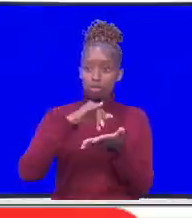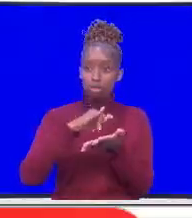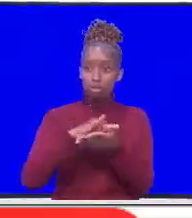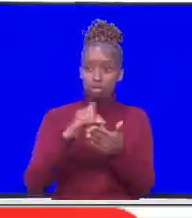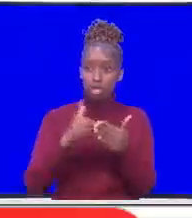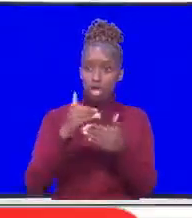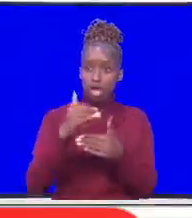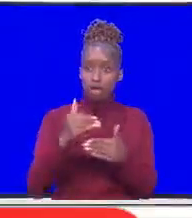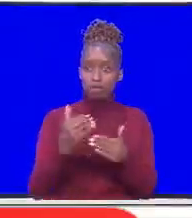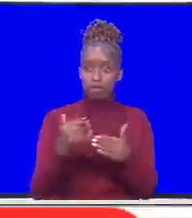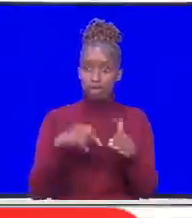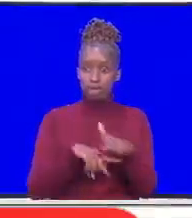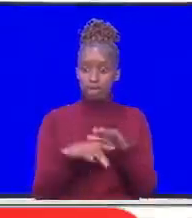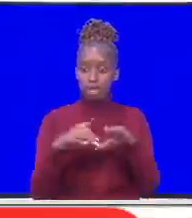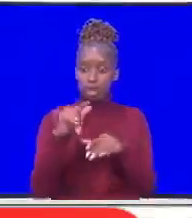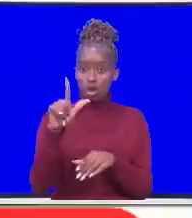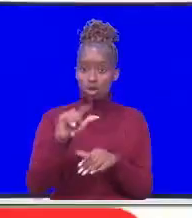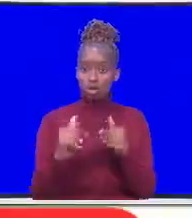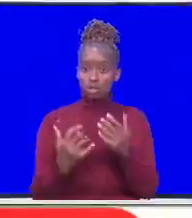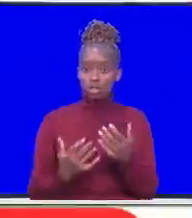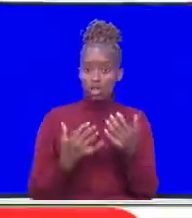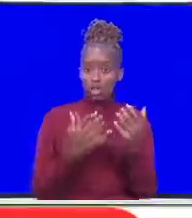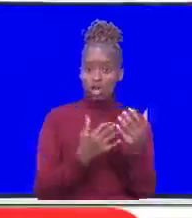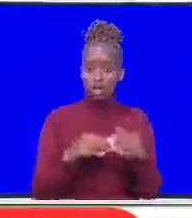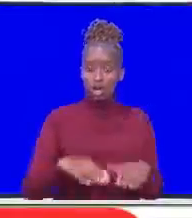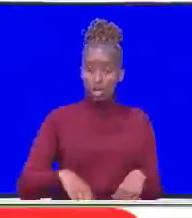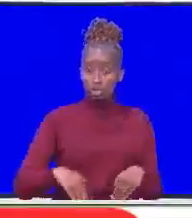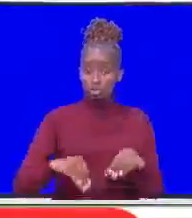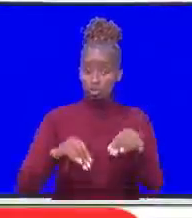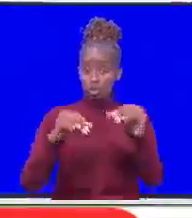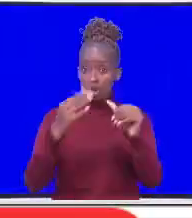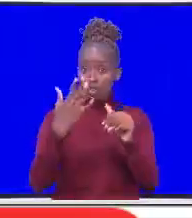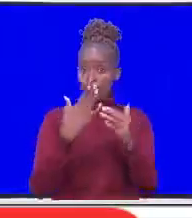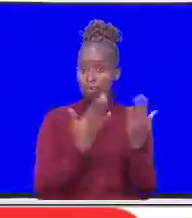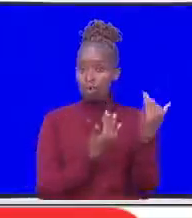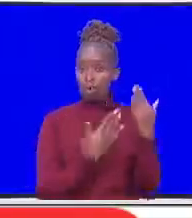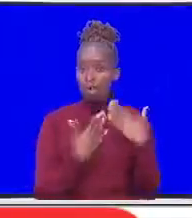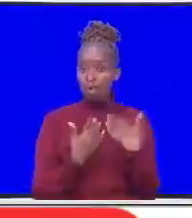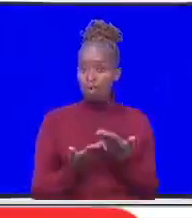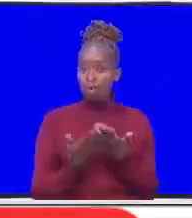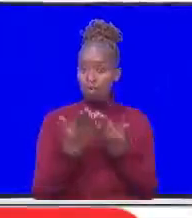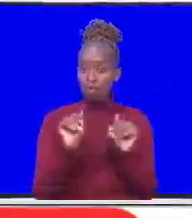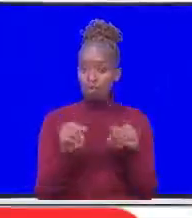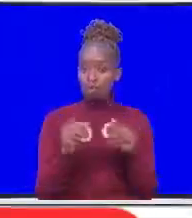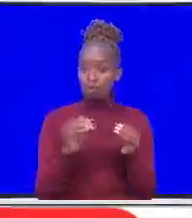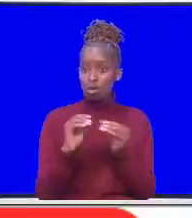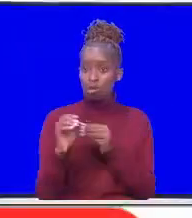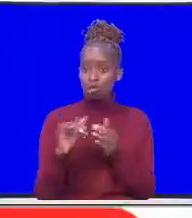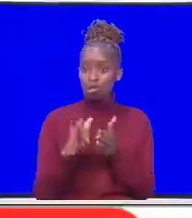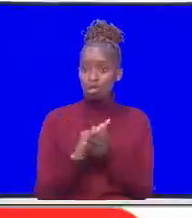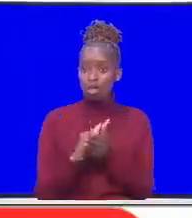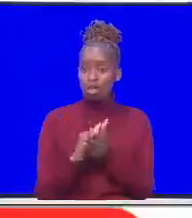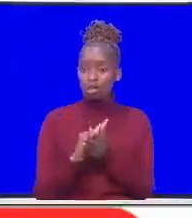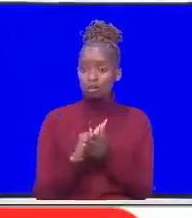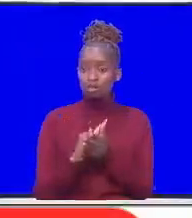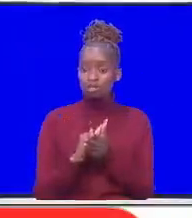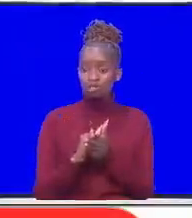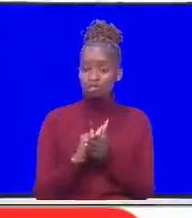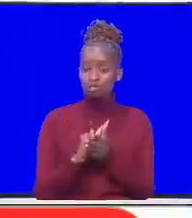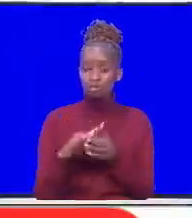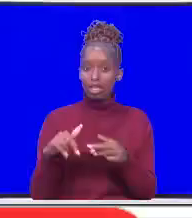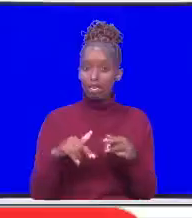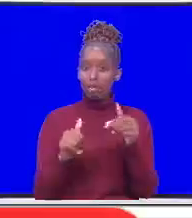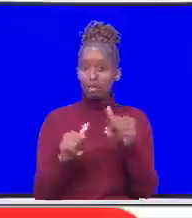kuabiri lori lililokuwa limebeba mchanga wakitumai lingewasaidia kuvuka mto huu ambao umevunja kingo zake.